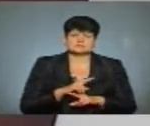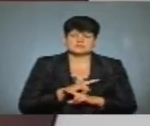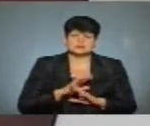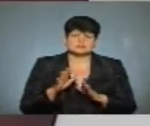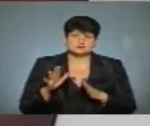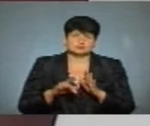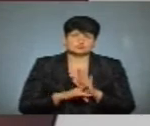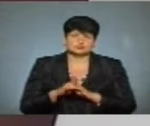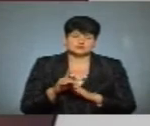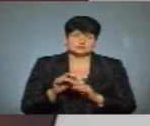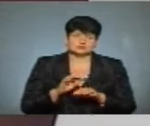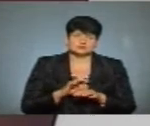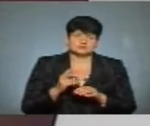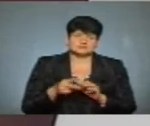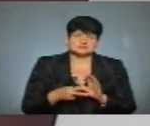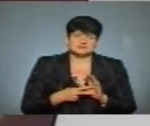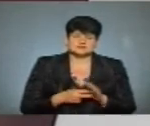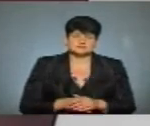від початку пандемії – 28.